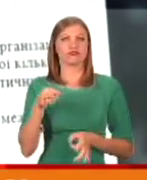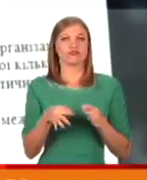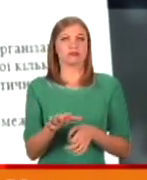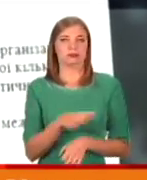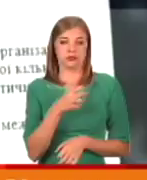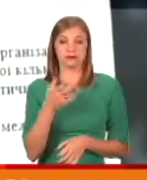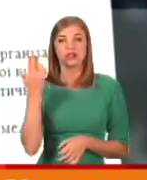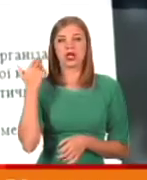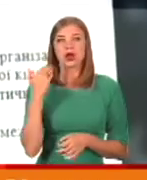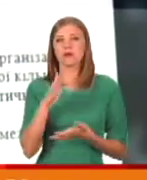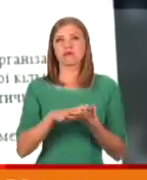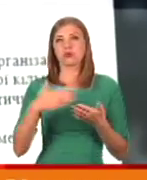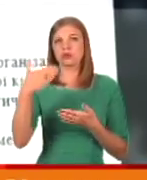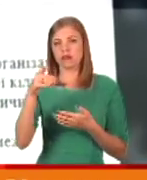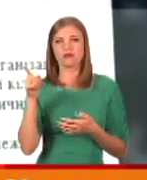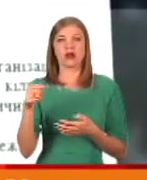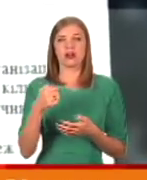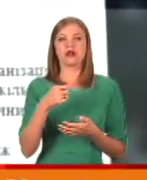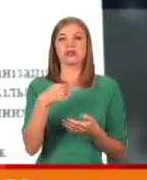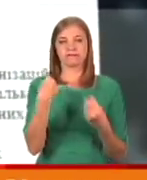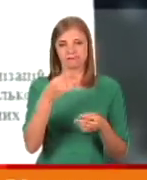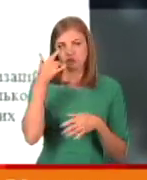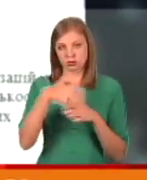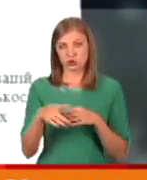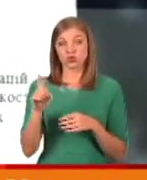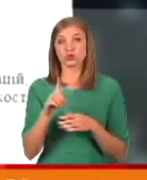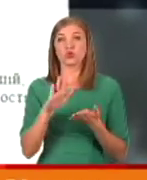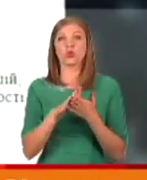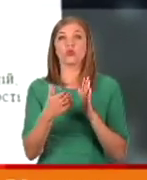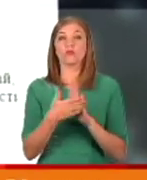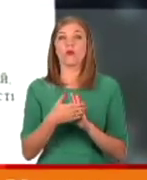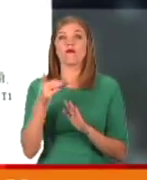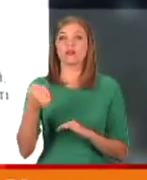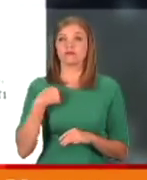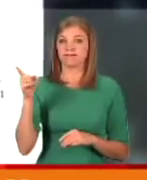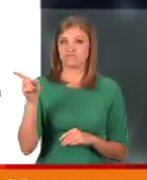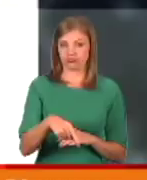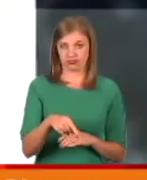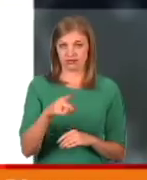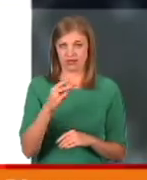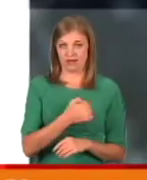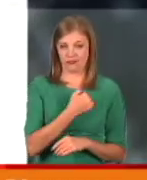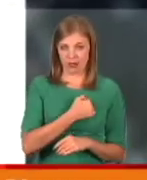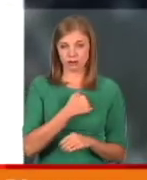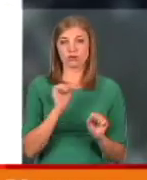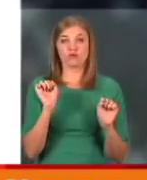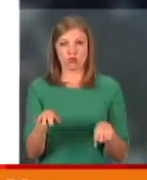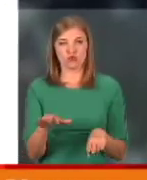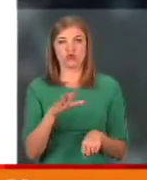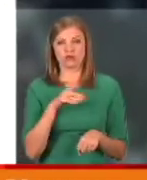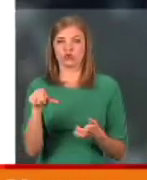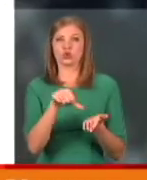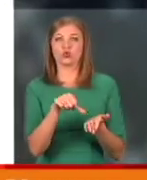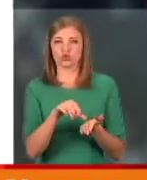У подальшому невстановлені військовослужбовці дали зрозуміти, що умовою його призову на строкову військову службу може бути